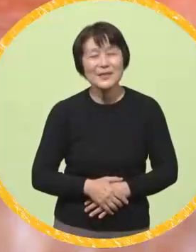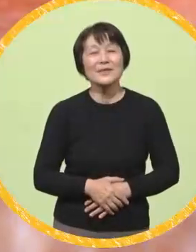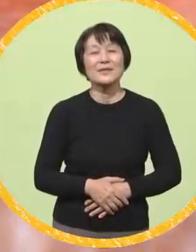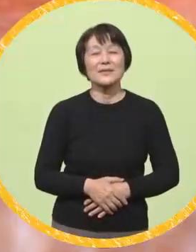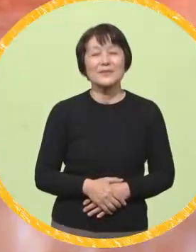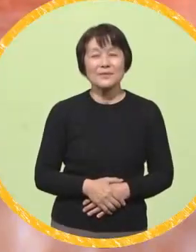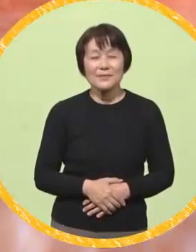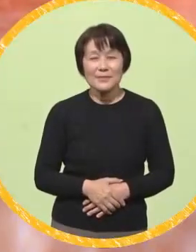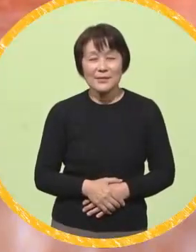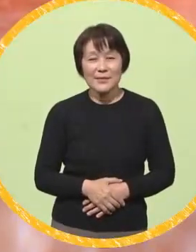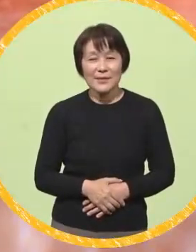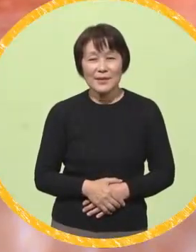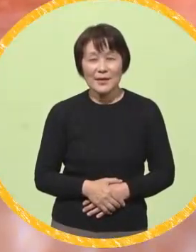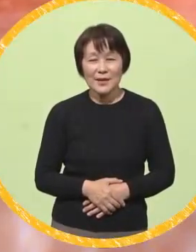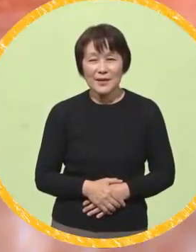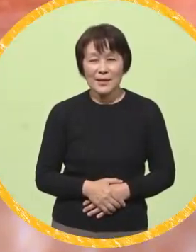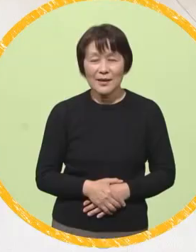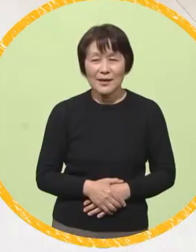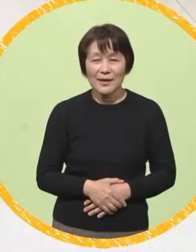すごい。